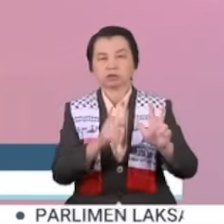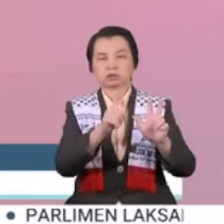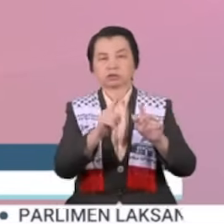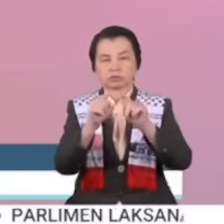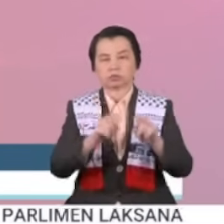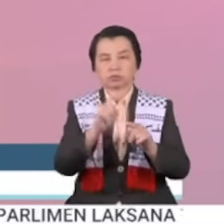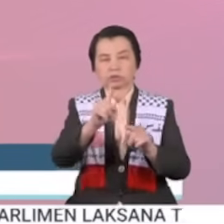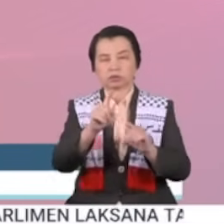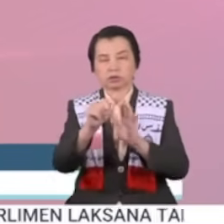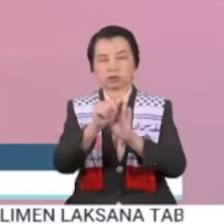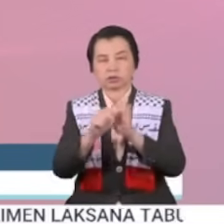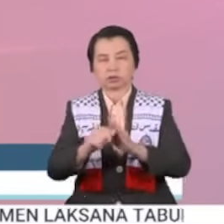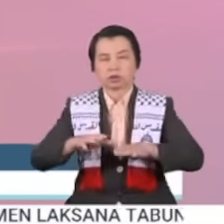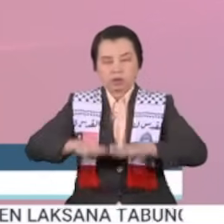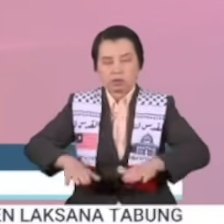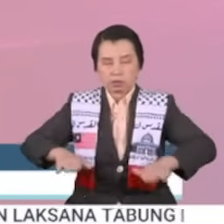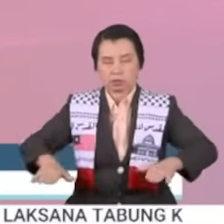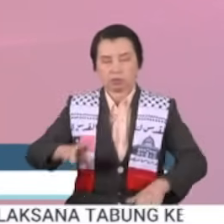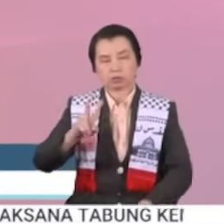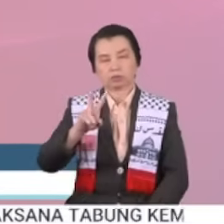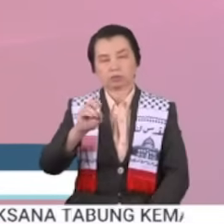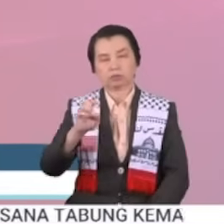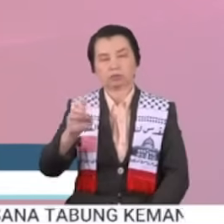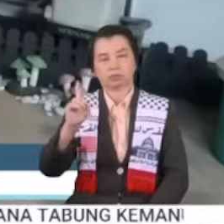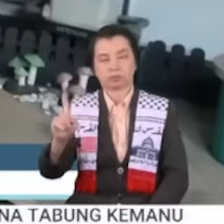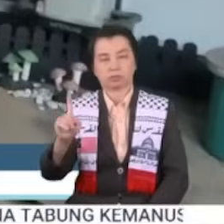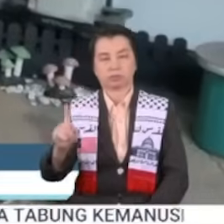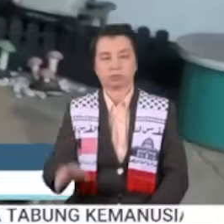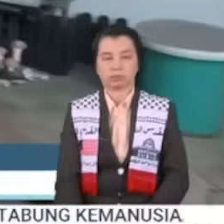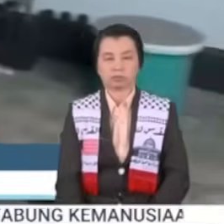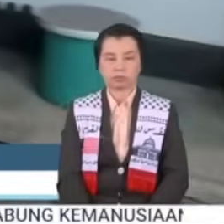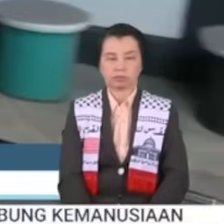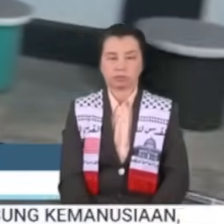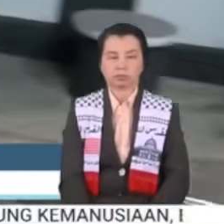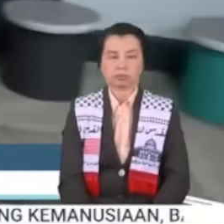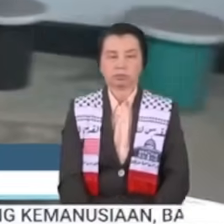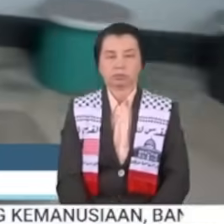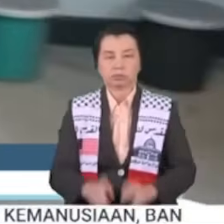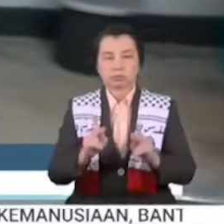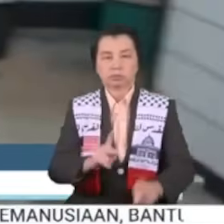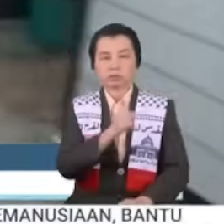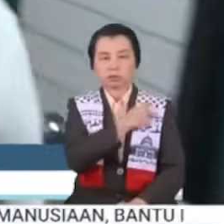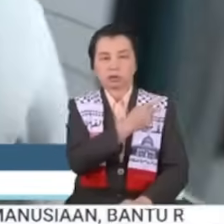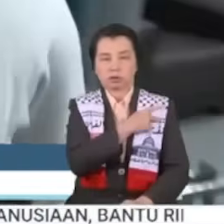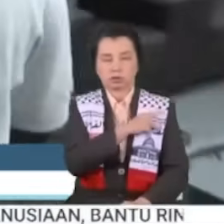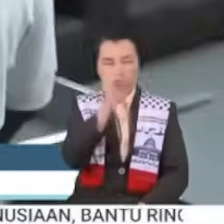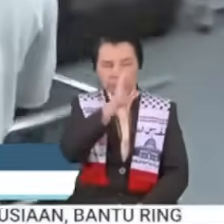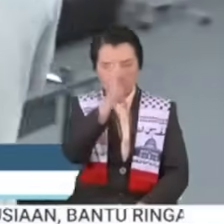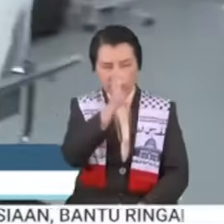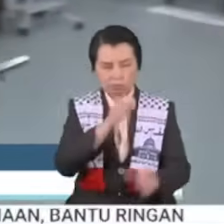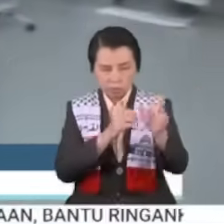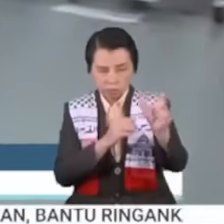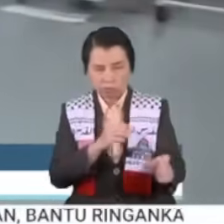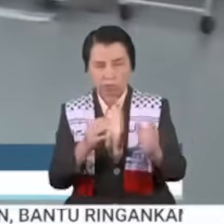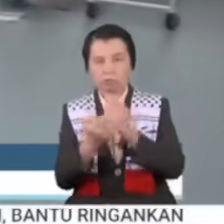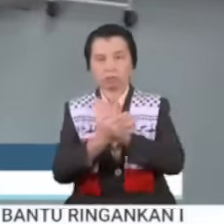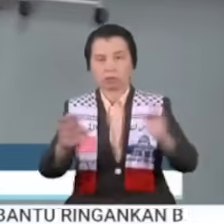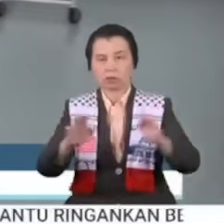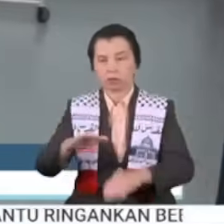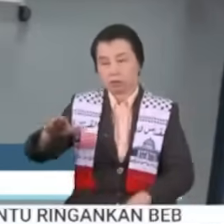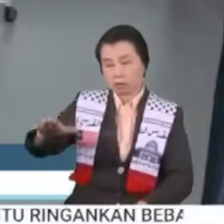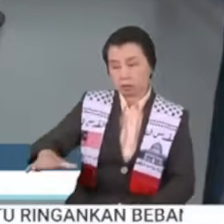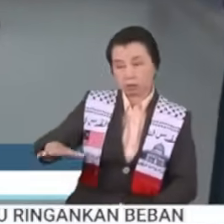311 akta kanak-kanak 2001 pihak berkuasa kini giat mengesan suspek yang masih bebas